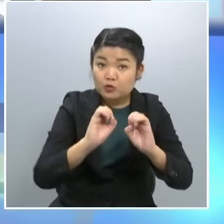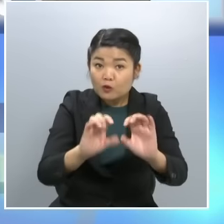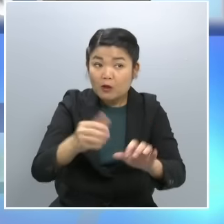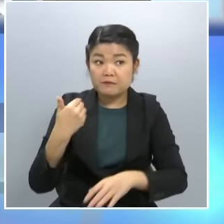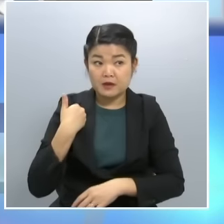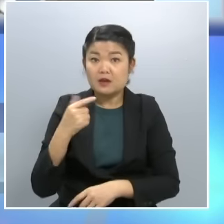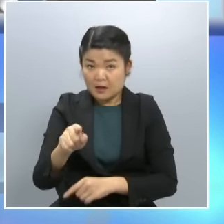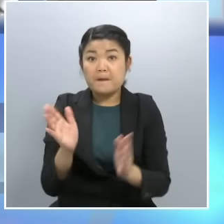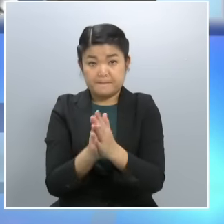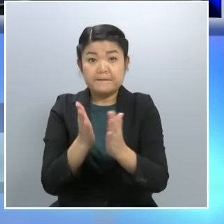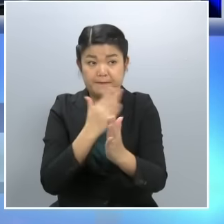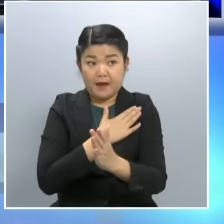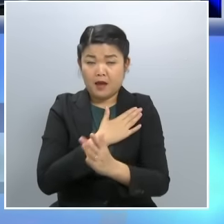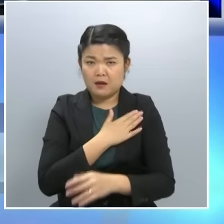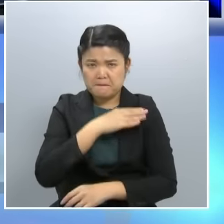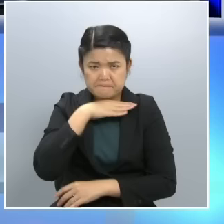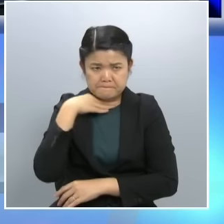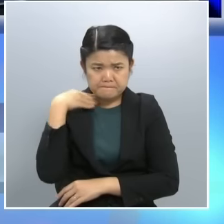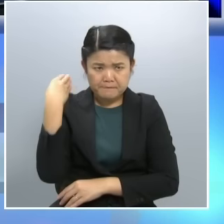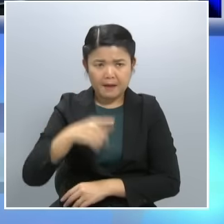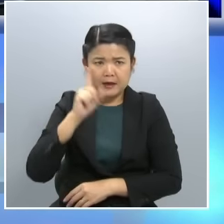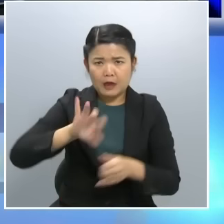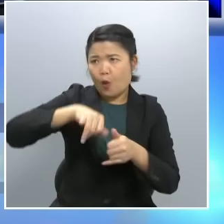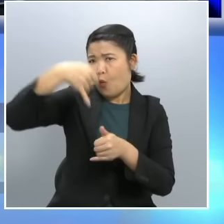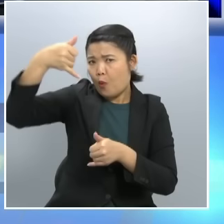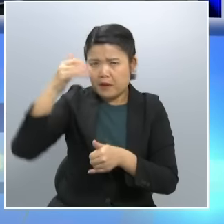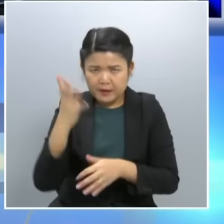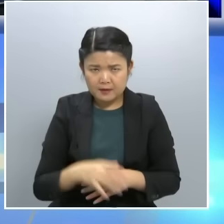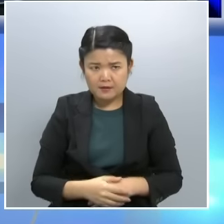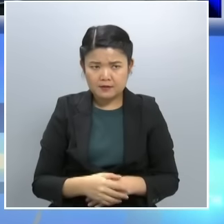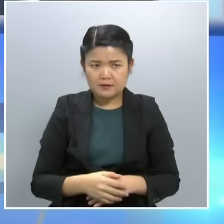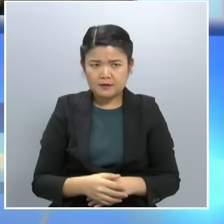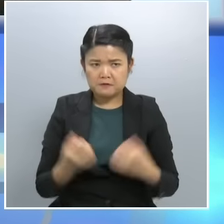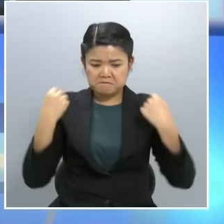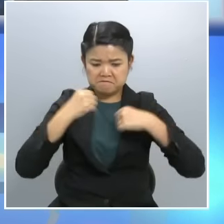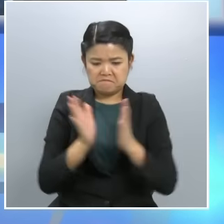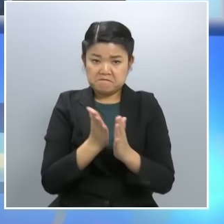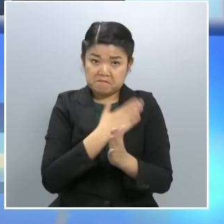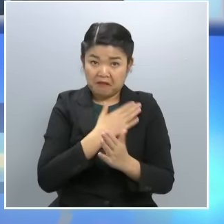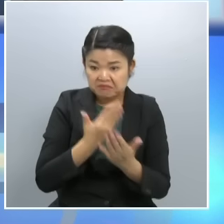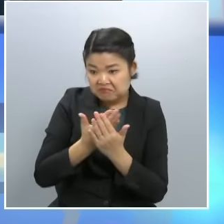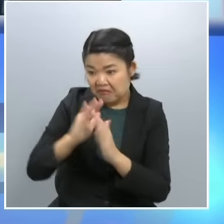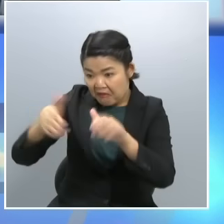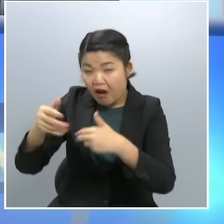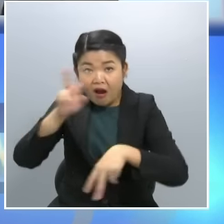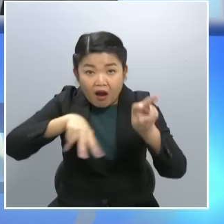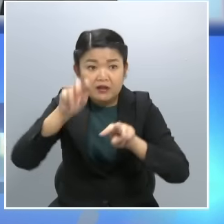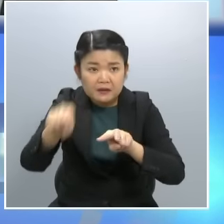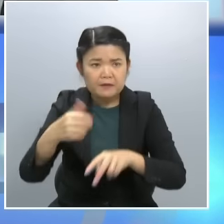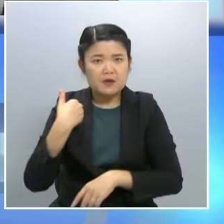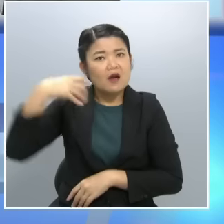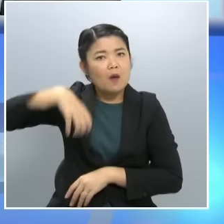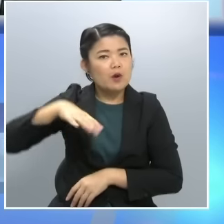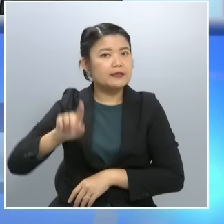พระนะใช้เครื่องแบบเวเดี๋ยวบาปนะไม่ได้ขึ้นสวรรค์นะใช้เครื่องแบบหากินรือเปล่าอุ๊ยตายแล้วแล้วเท่าที่ผมทราบมาเค้าร้องเรียนเนี่ยมีบริษัทขายตรง